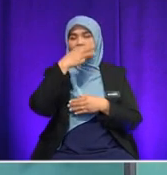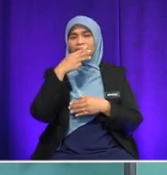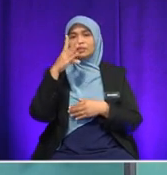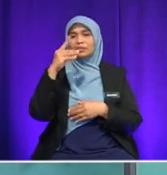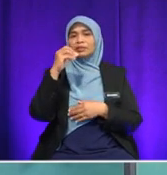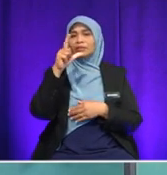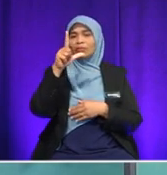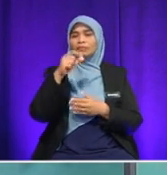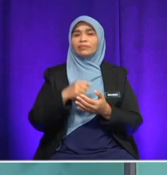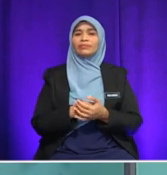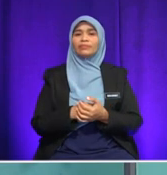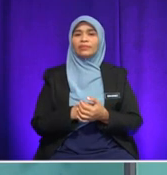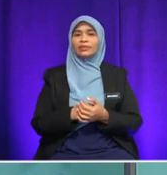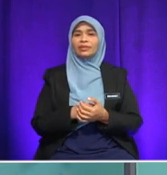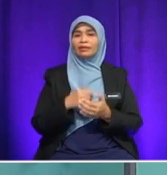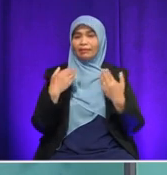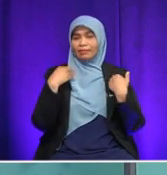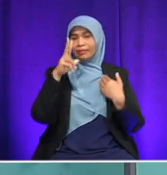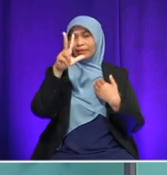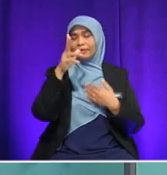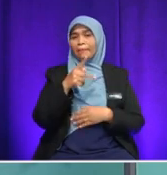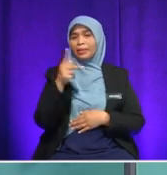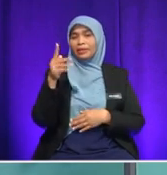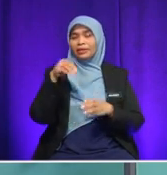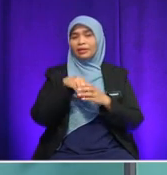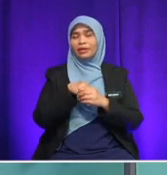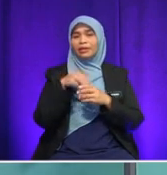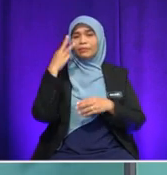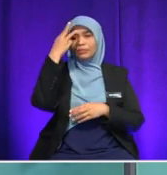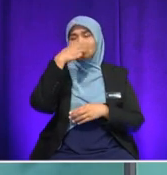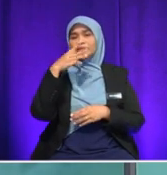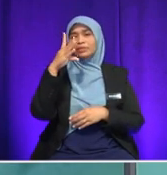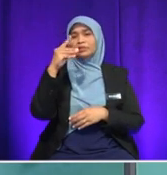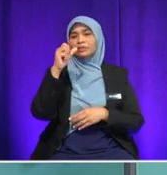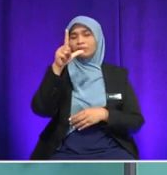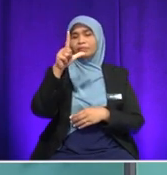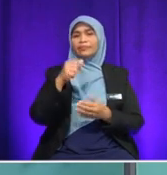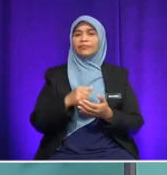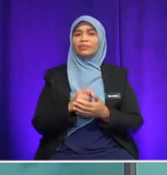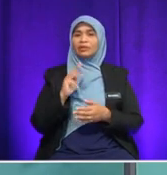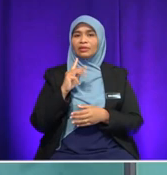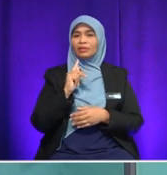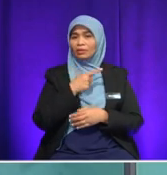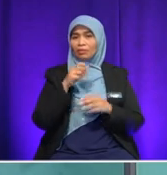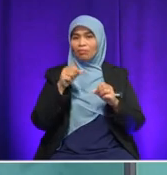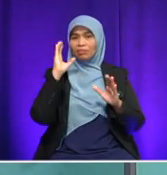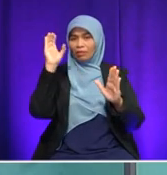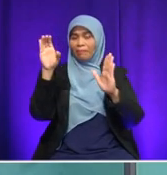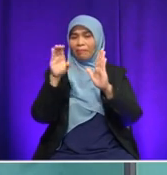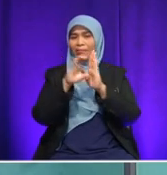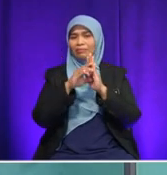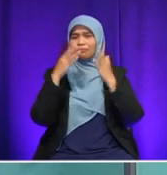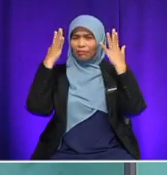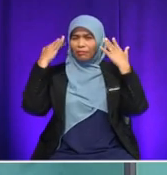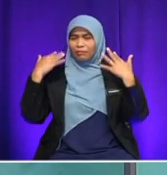ambil tiga perkara dalam wajah Dol, iaitu di rambutnya kita boleh gambarkan rambutnya yang gondrong mm-hmm.